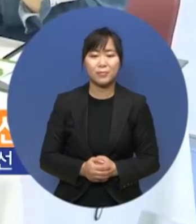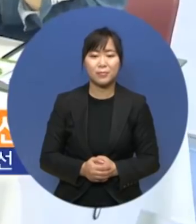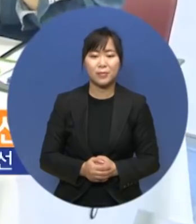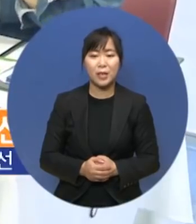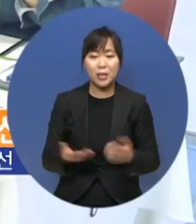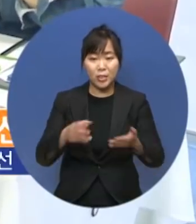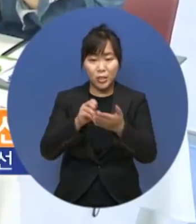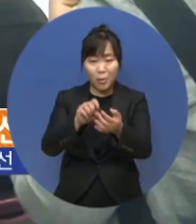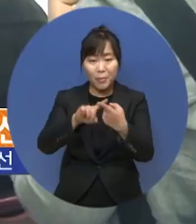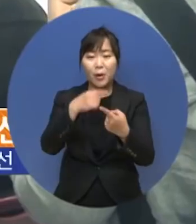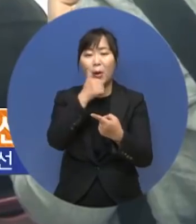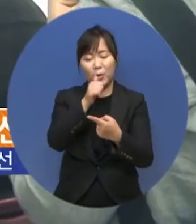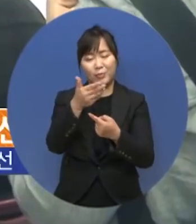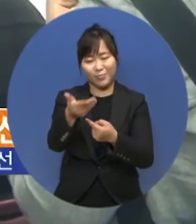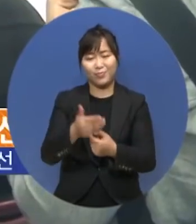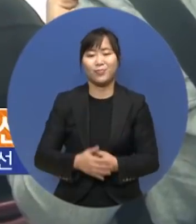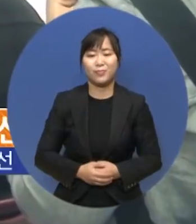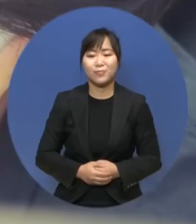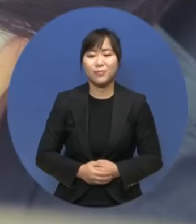취업 알선,